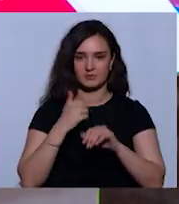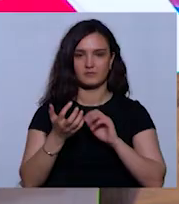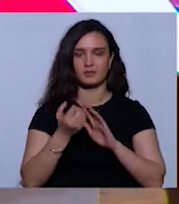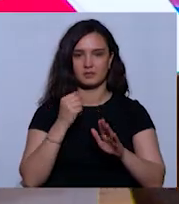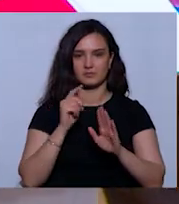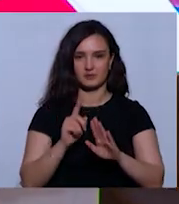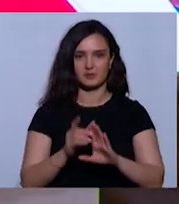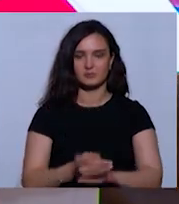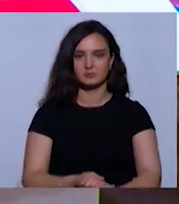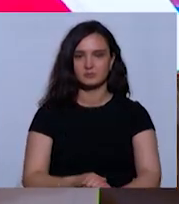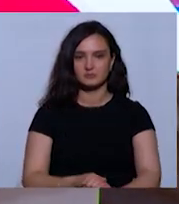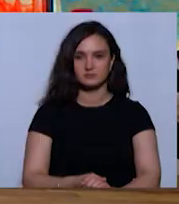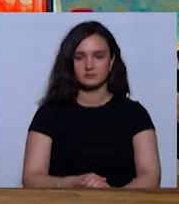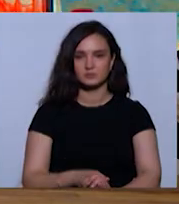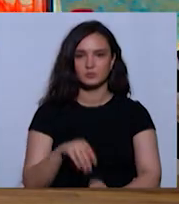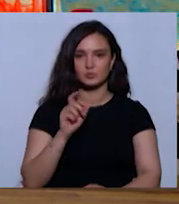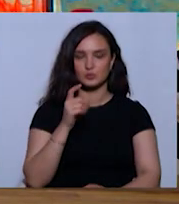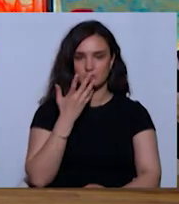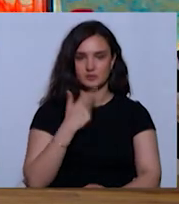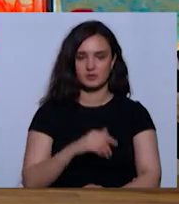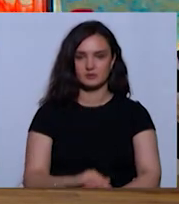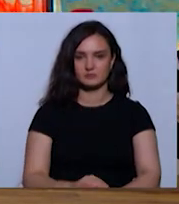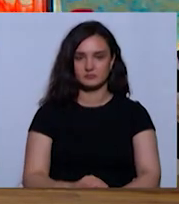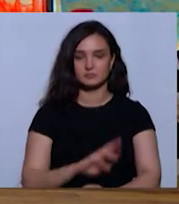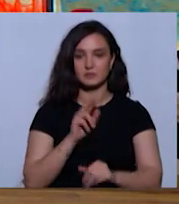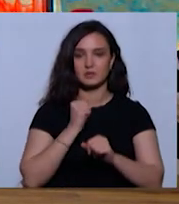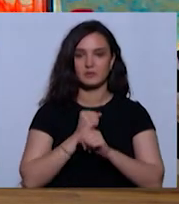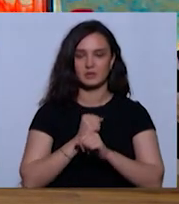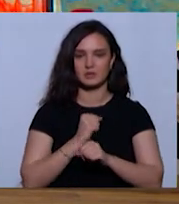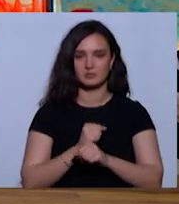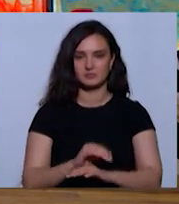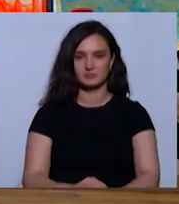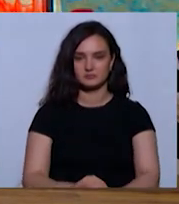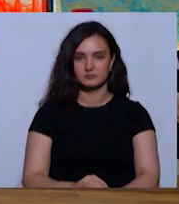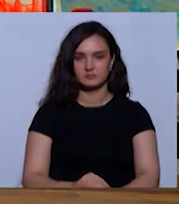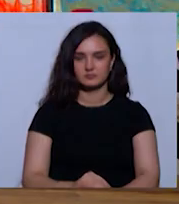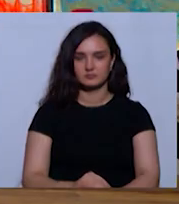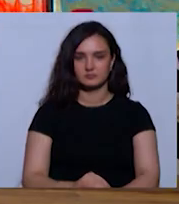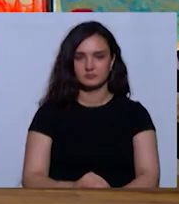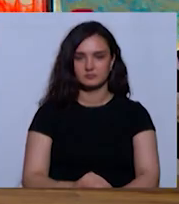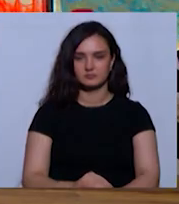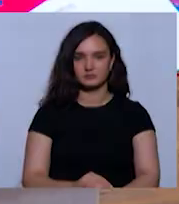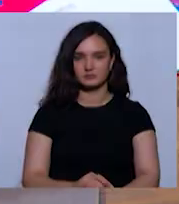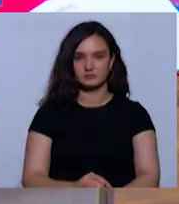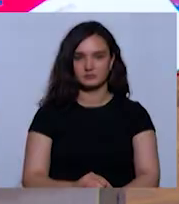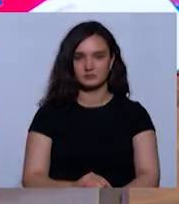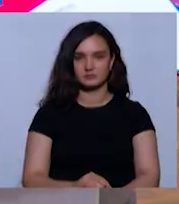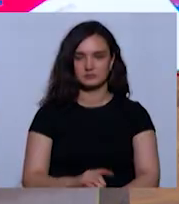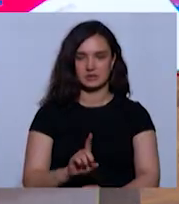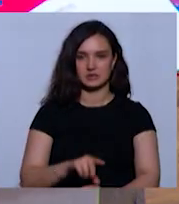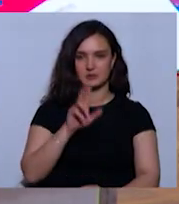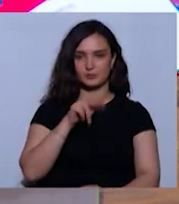ავიღებ ახლა ლურჯს და გავაკეთებ აი ესეთ ფონს.